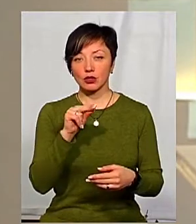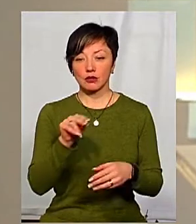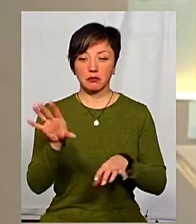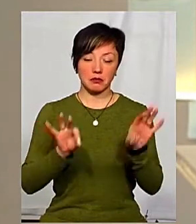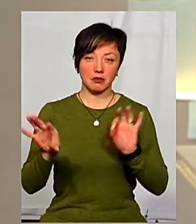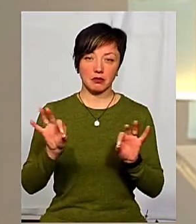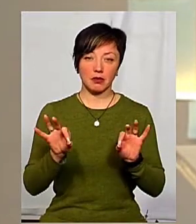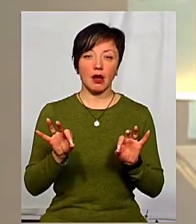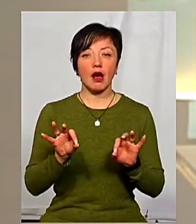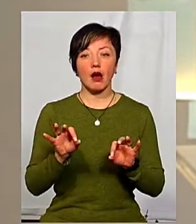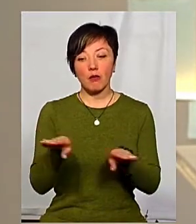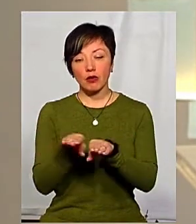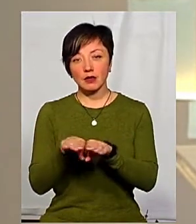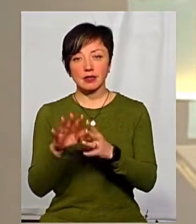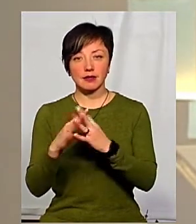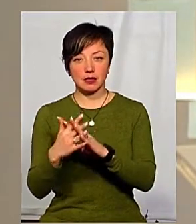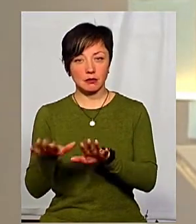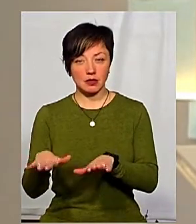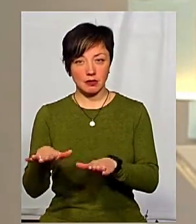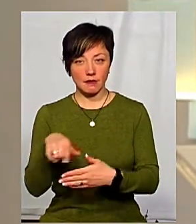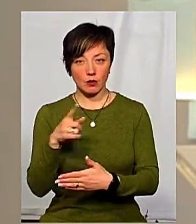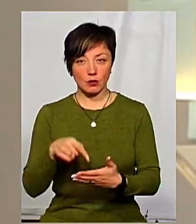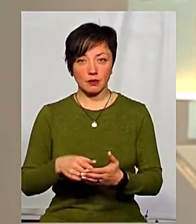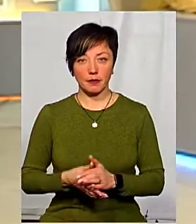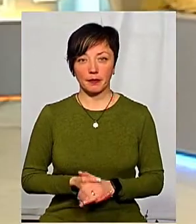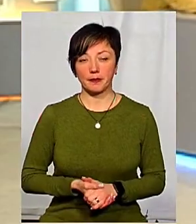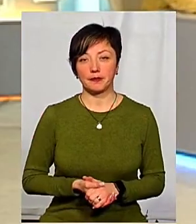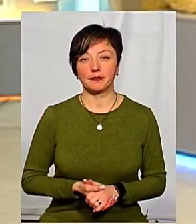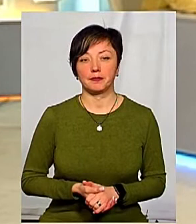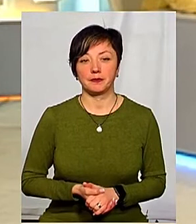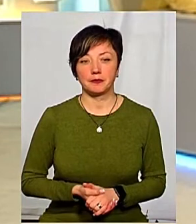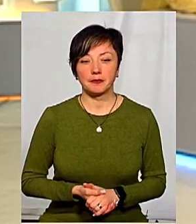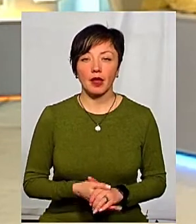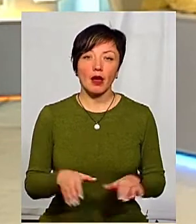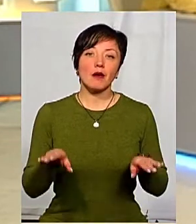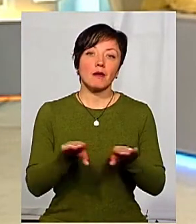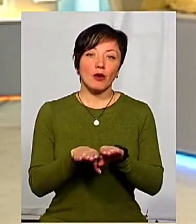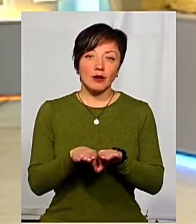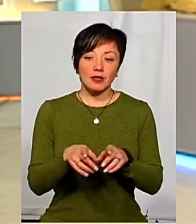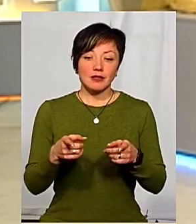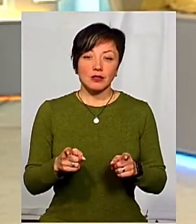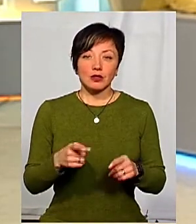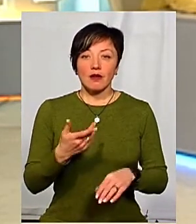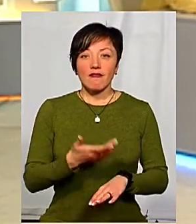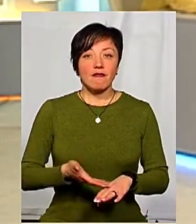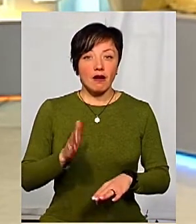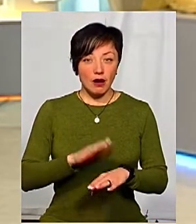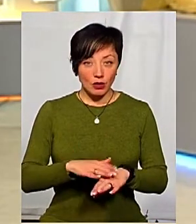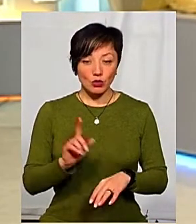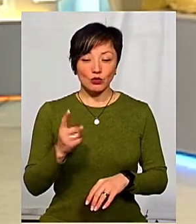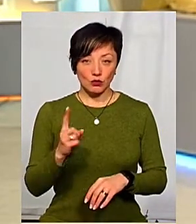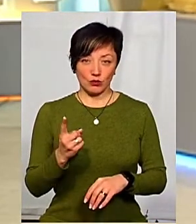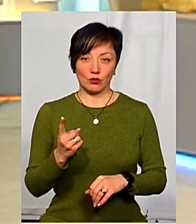із наданням послуг в сільській місцевості? Ну, порівнювати, звісно, важко в зв'язку з тим,